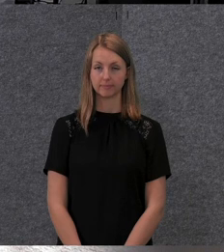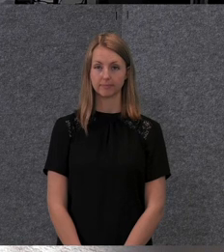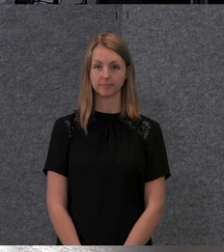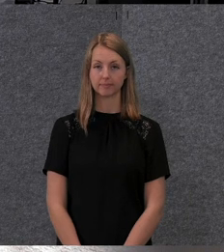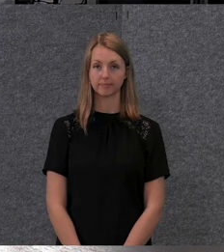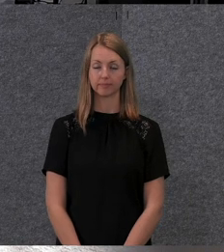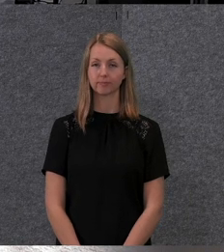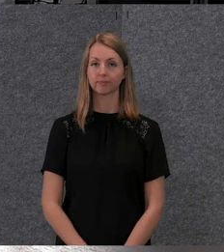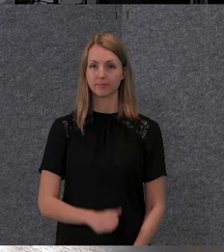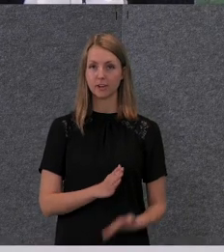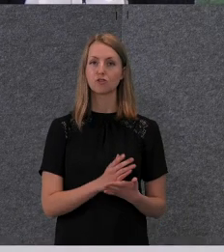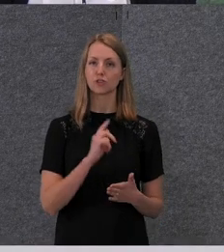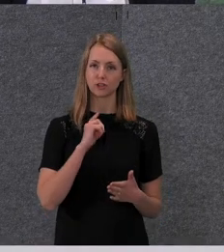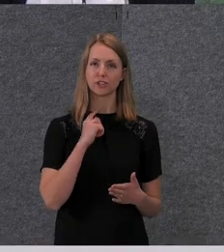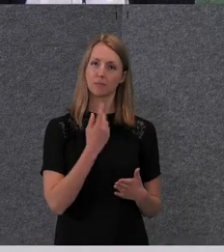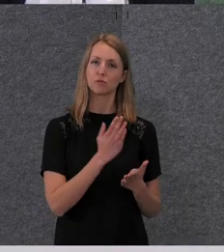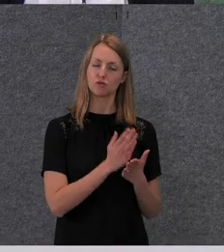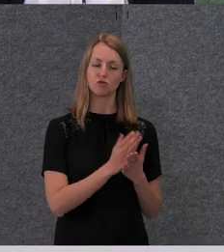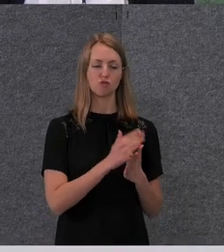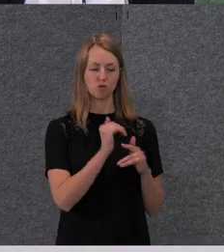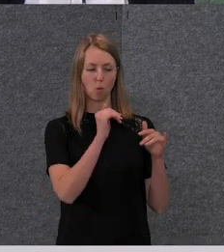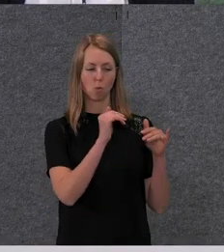Die Stimmen gehen fleißig ein.